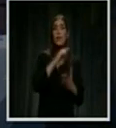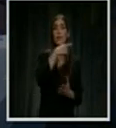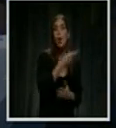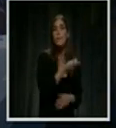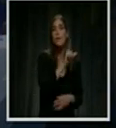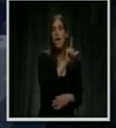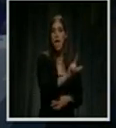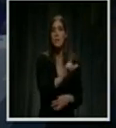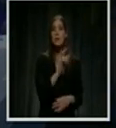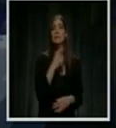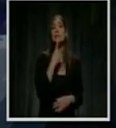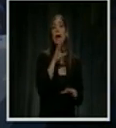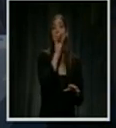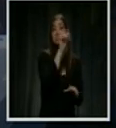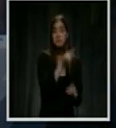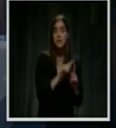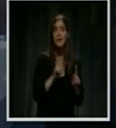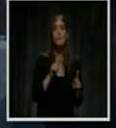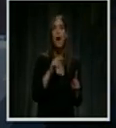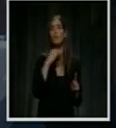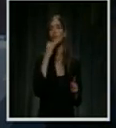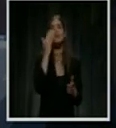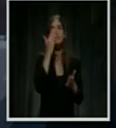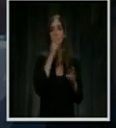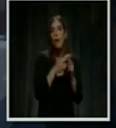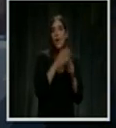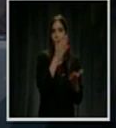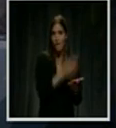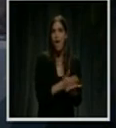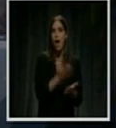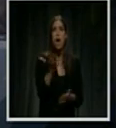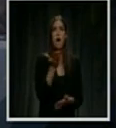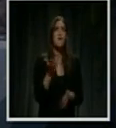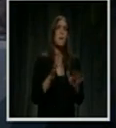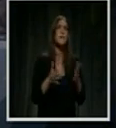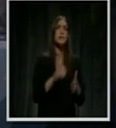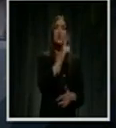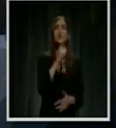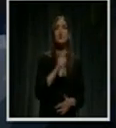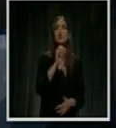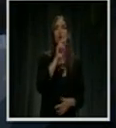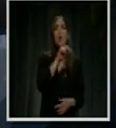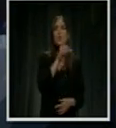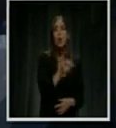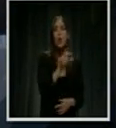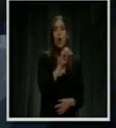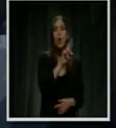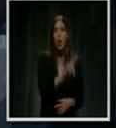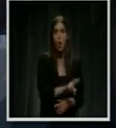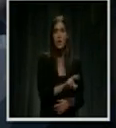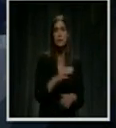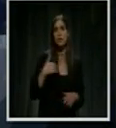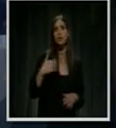xi ħaġa u jagħmilha, kif ipprova jagħmlu fiż-żonqor meta jridu jieħdu l-art taż-żonqor tal-poplu Malti jtuha